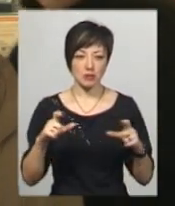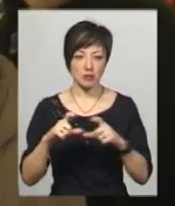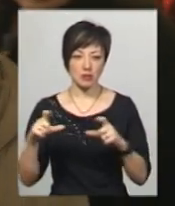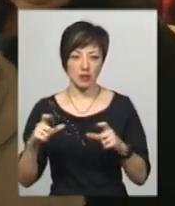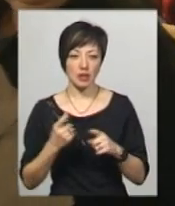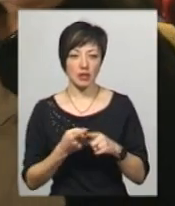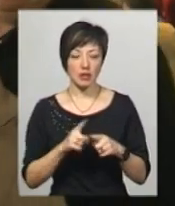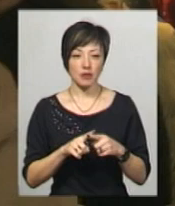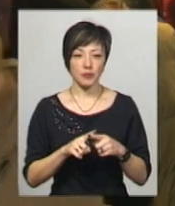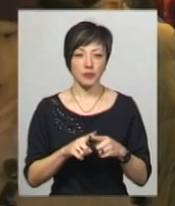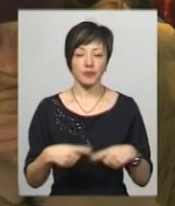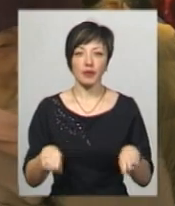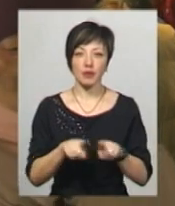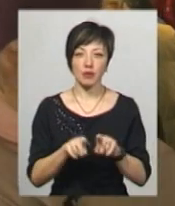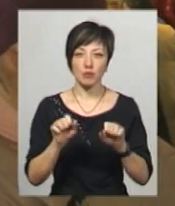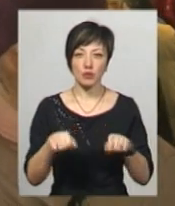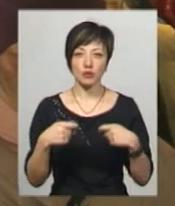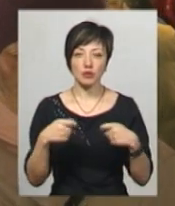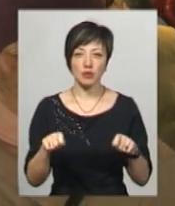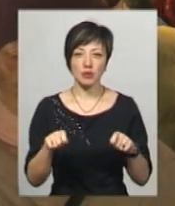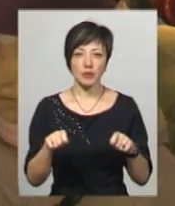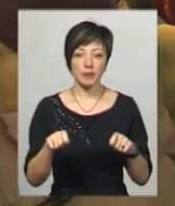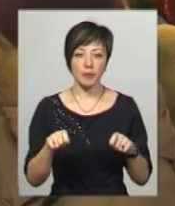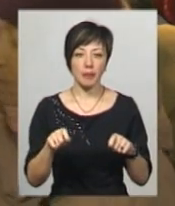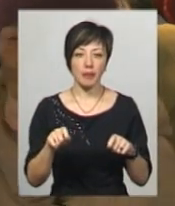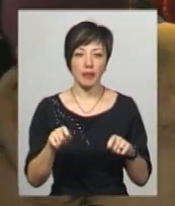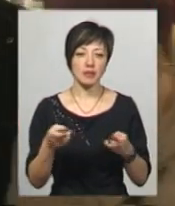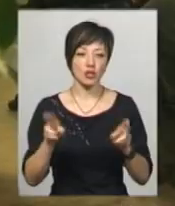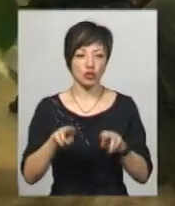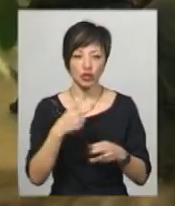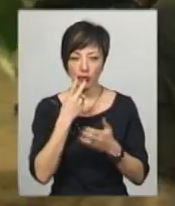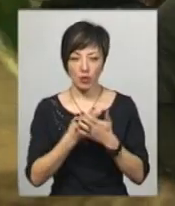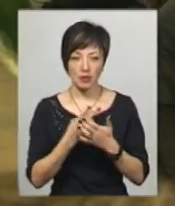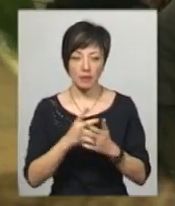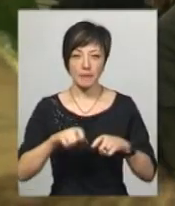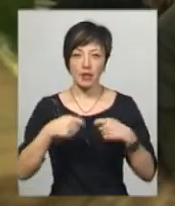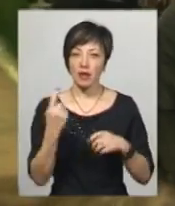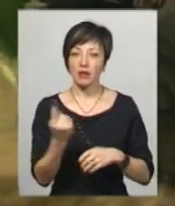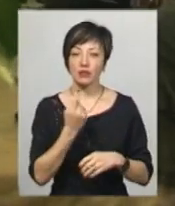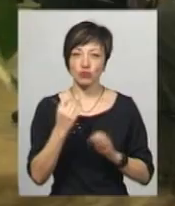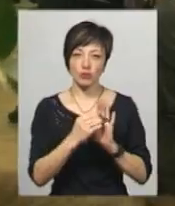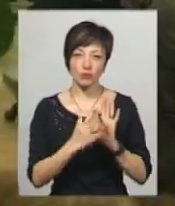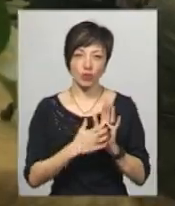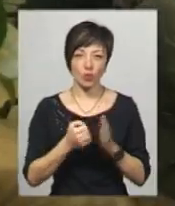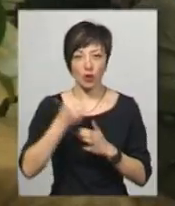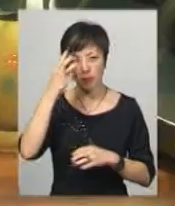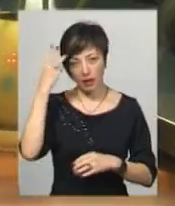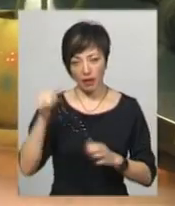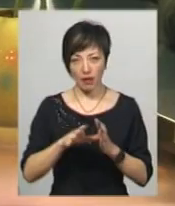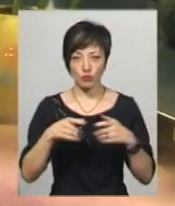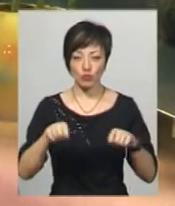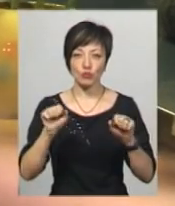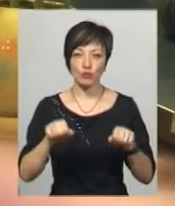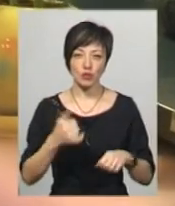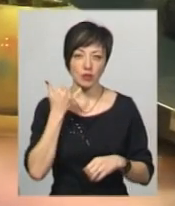флаєраці. І так же само можна передати і на бумажці, залишити показник. Передати показники за електроенергію до Хмельницького енергозбуту